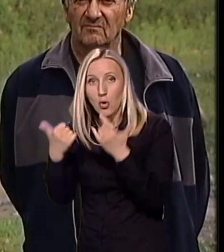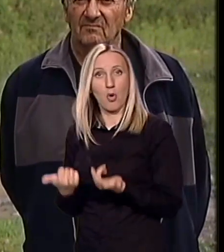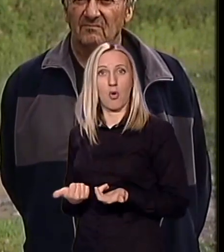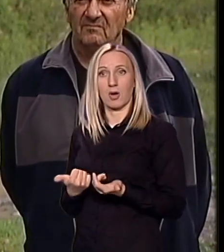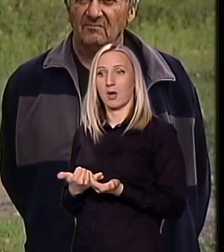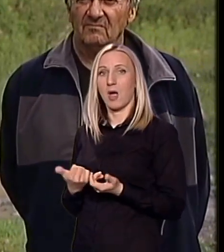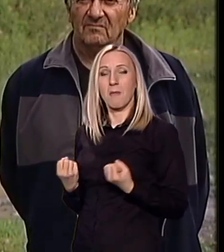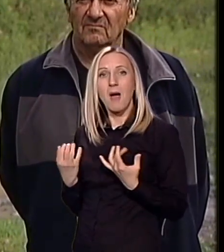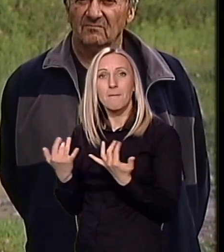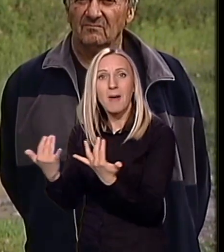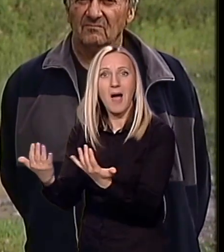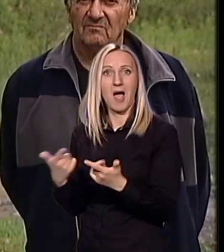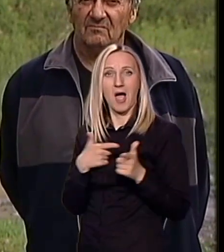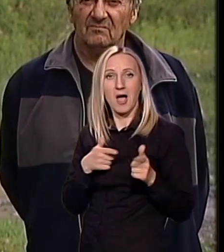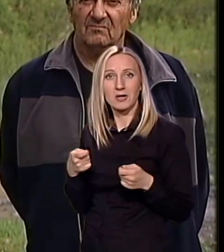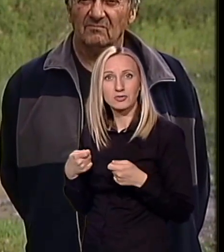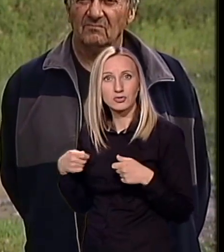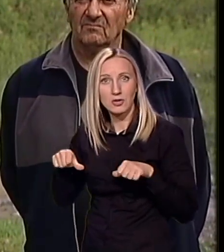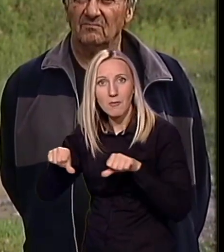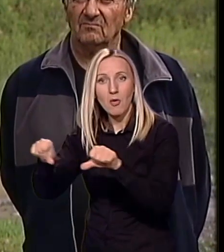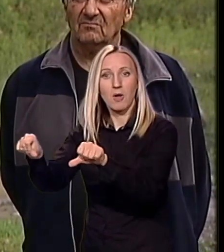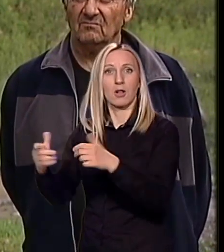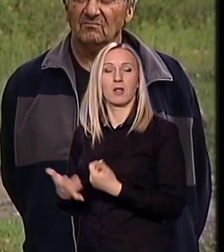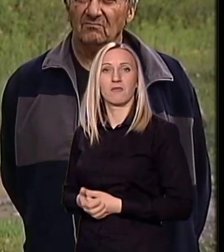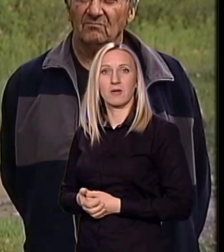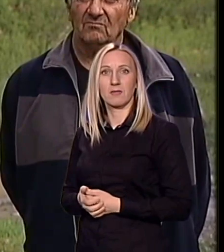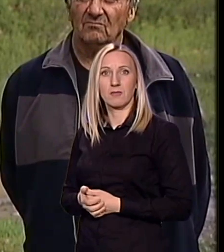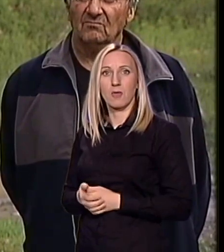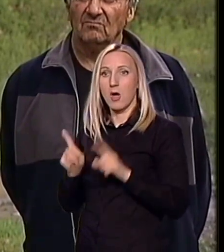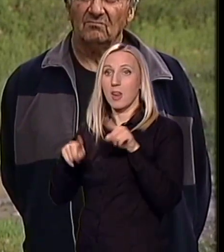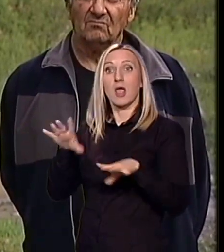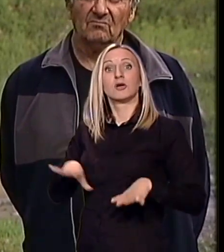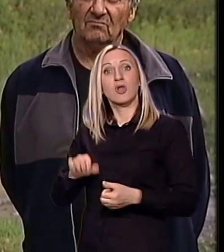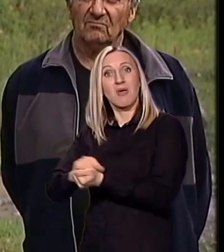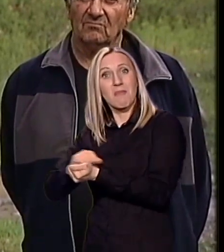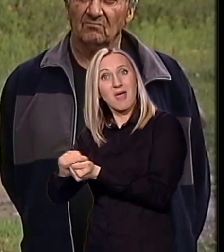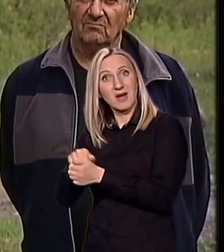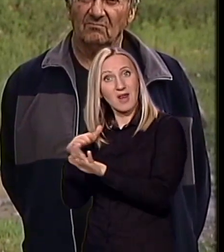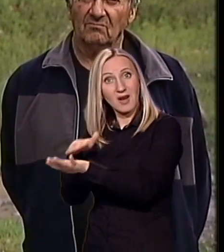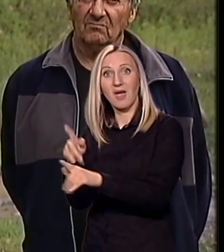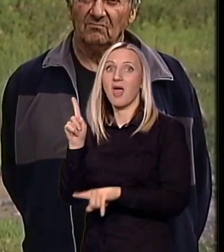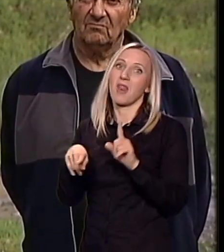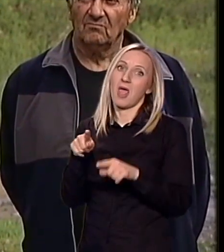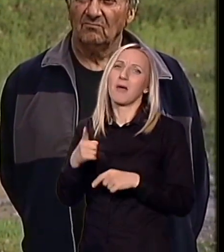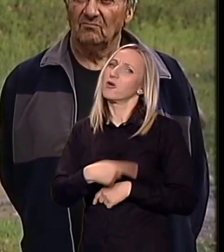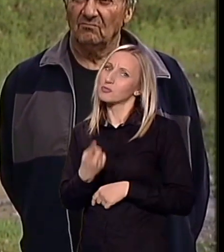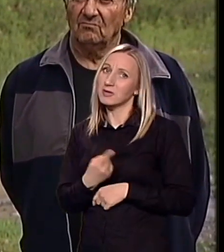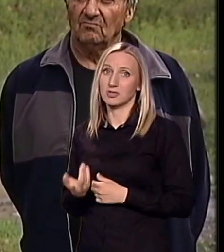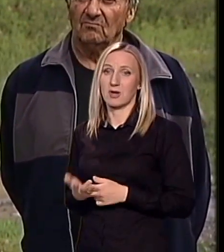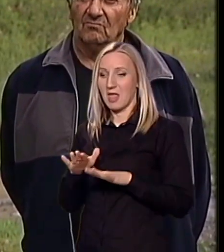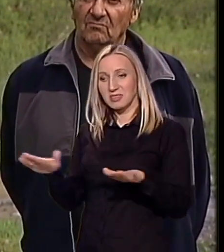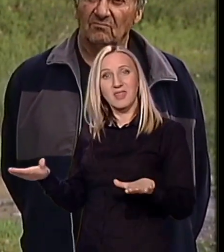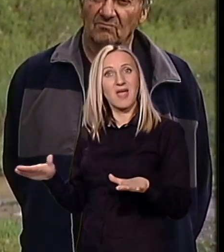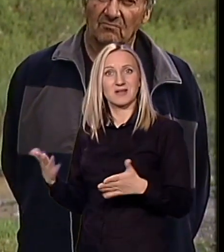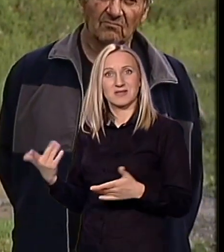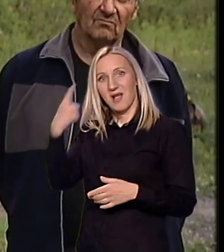zalevamo bašte i sve da žene peru, recimo neke peru u veš mašini, ali neke peru i na reci. Znači, deca se kupaju